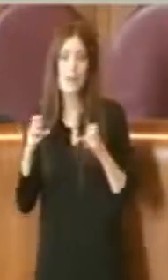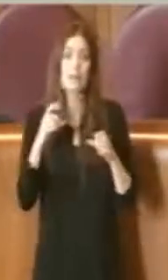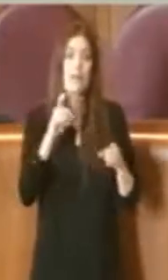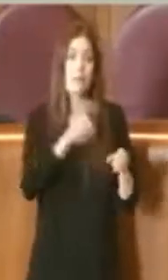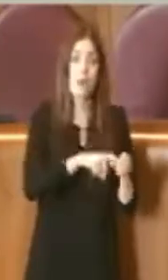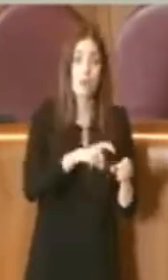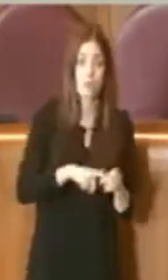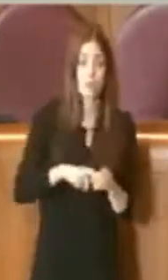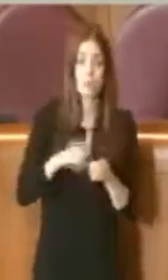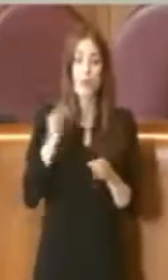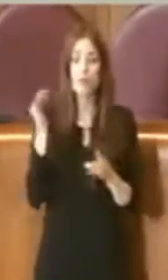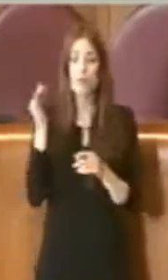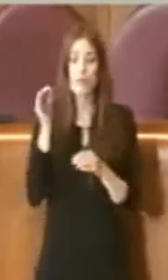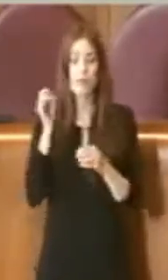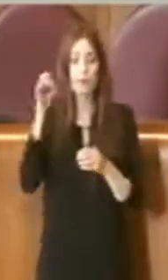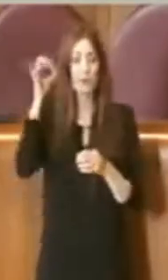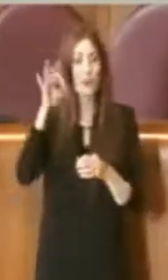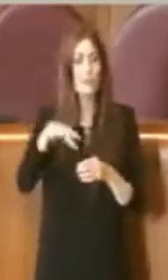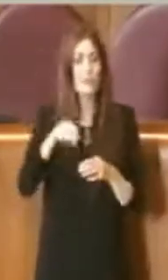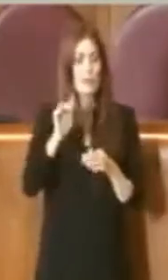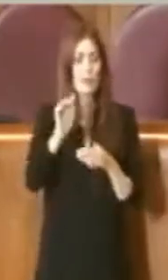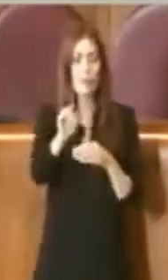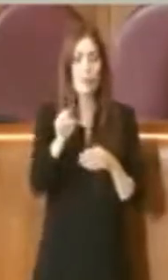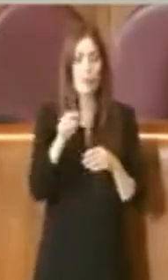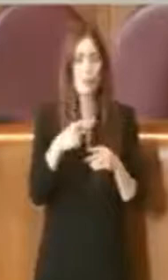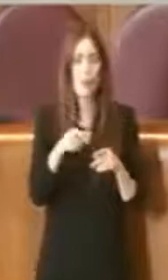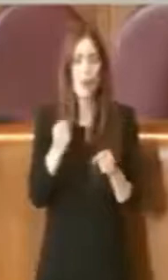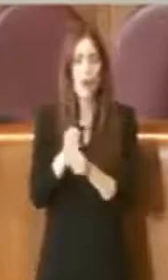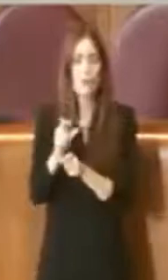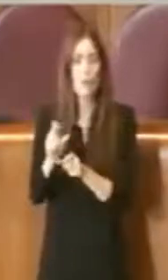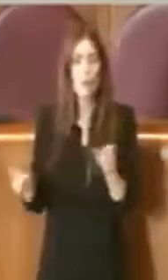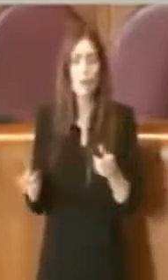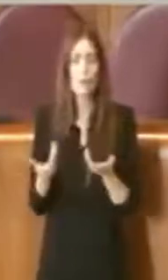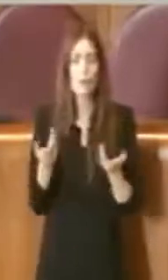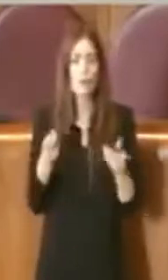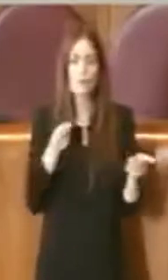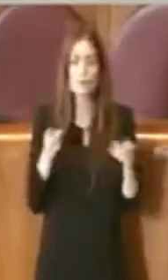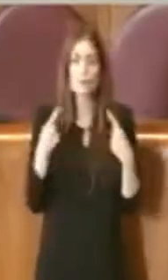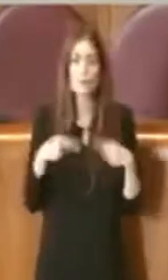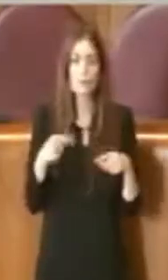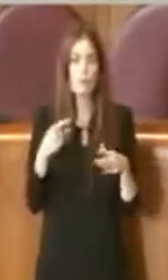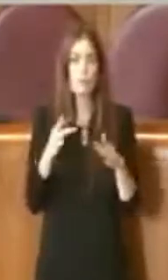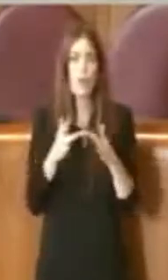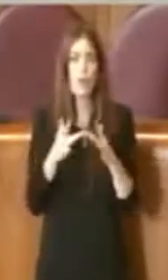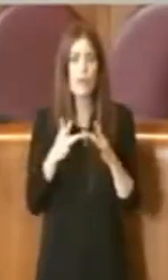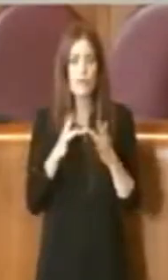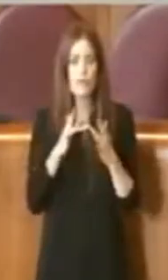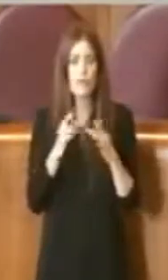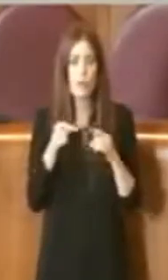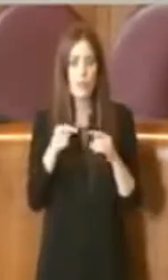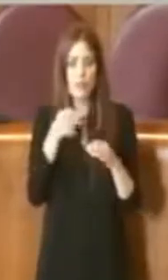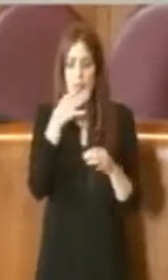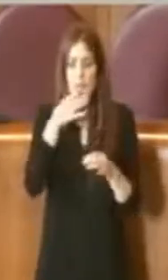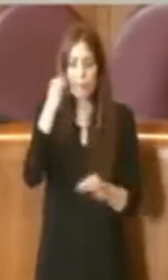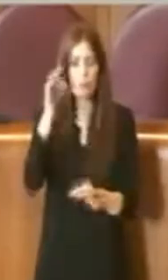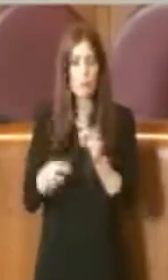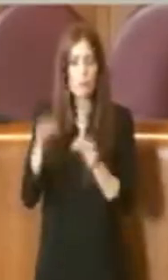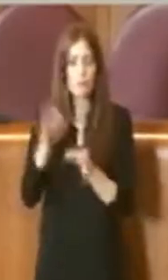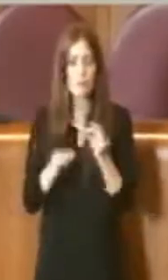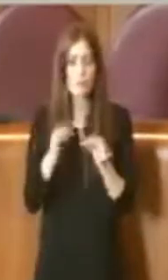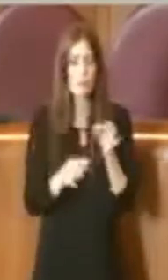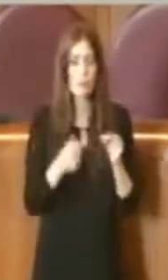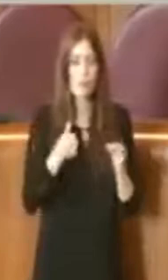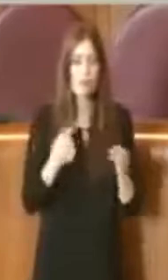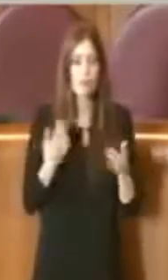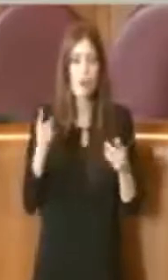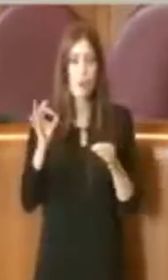di tanti lavoratori. Ecco, in questa era dei social, che potremmo qualificare come dell'istantaneità, la lentezza